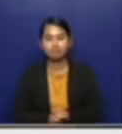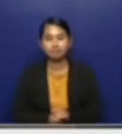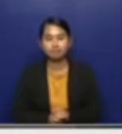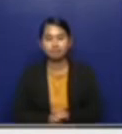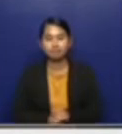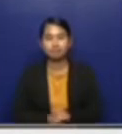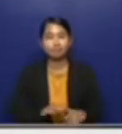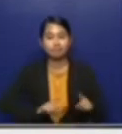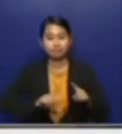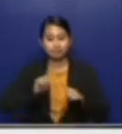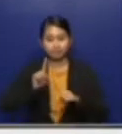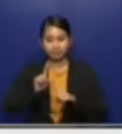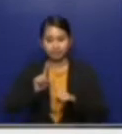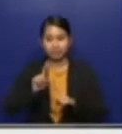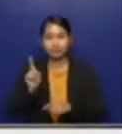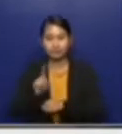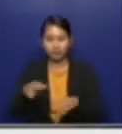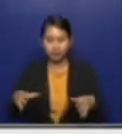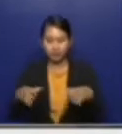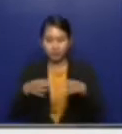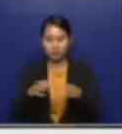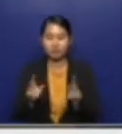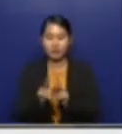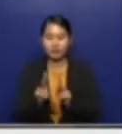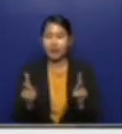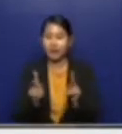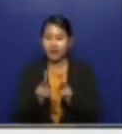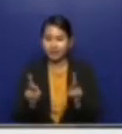1. ตั้งกรรมธิการวิสามัญ